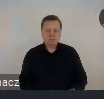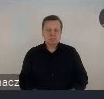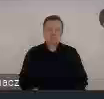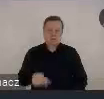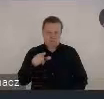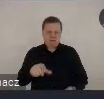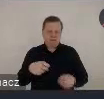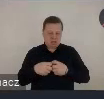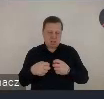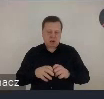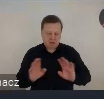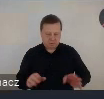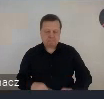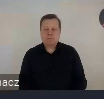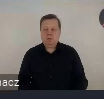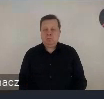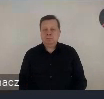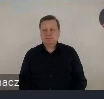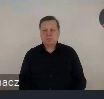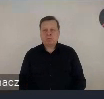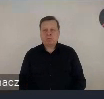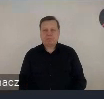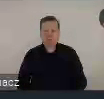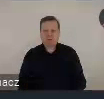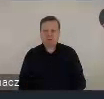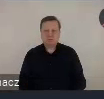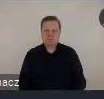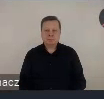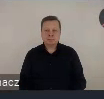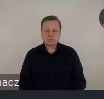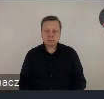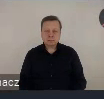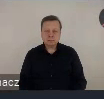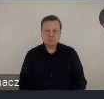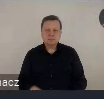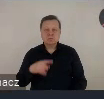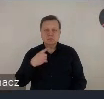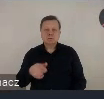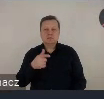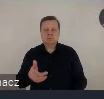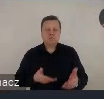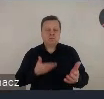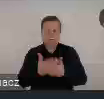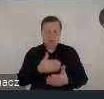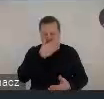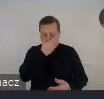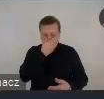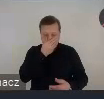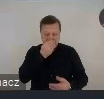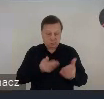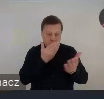czyli po prostu tam dane z wniosku jakby są pobierane do umowy.